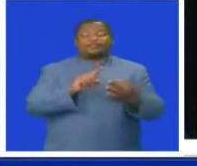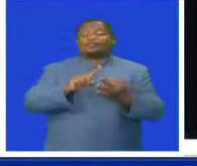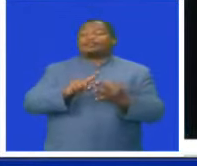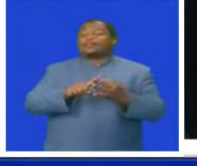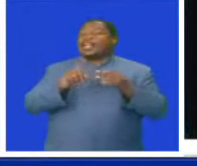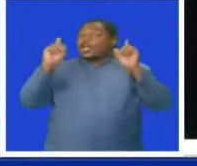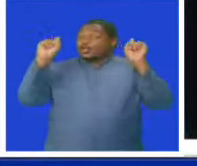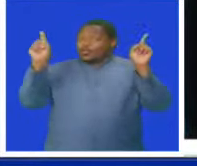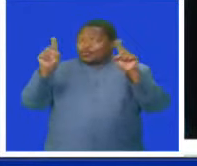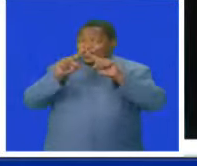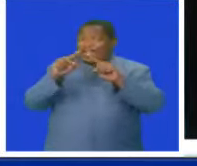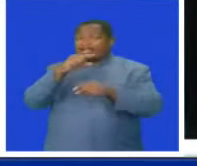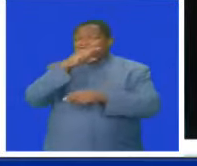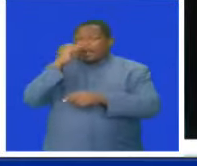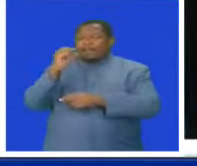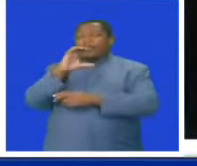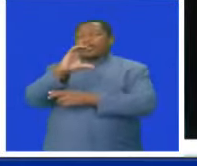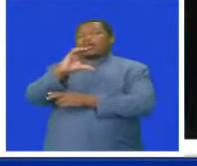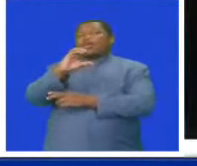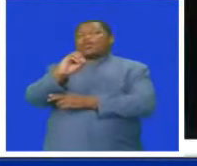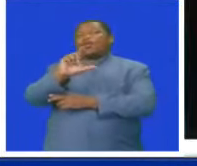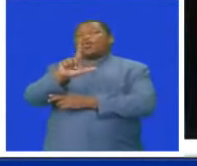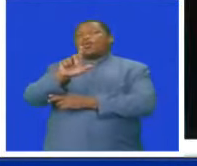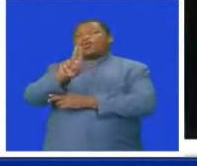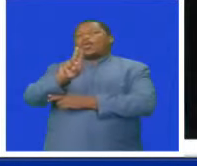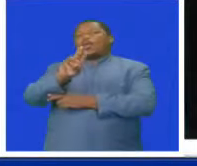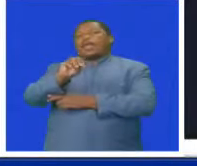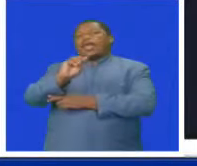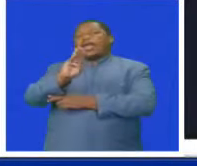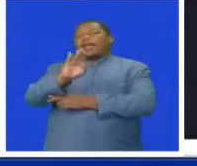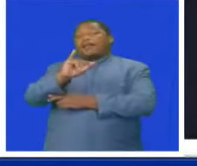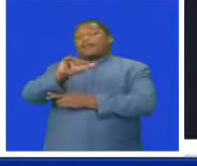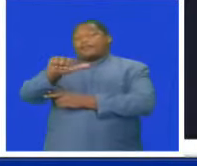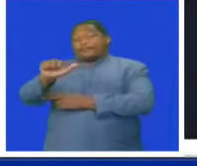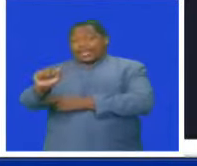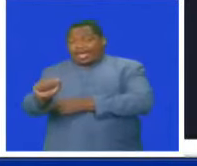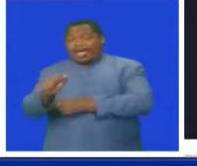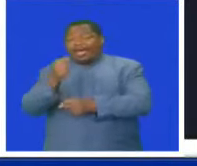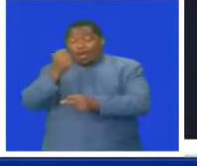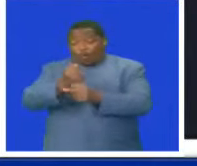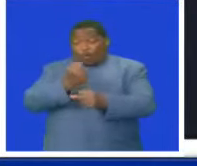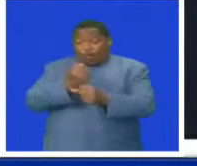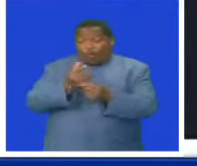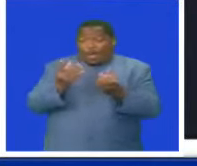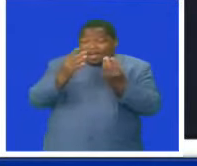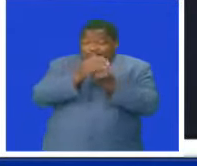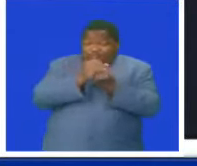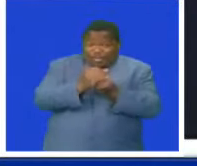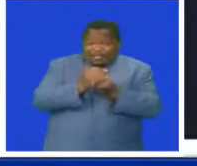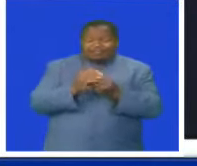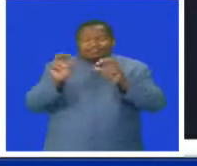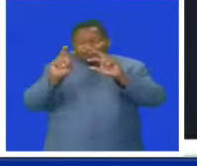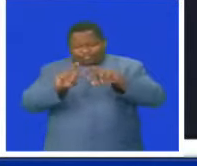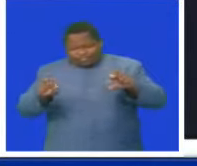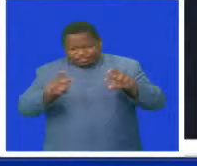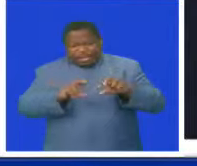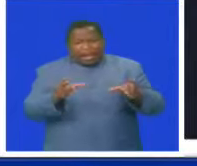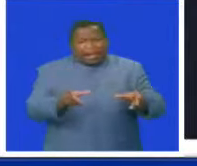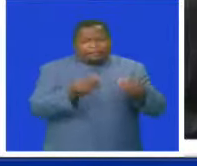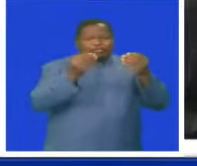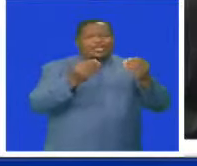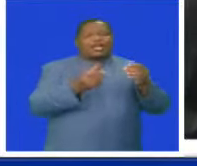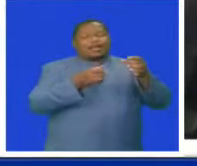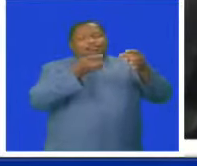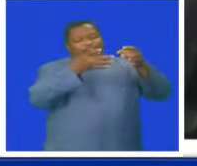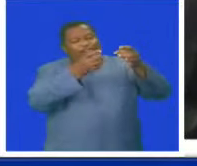lo lituwa ningulu impumelelo. Njengo baso kutuola gaile umchovro ta usebenda gangono kune li pilisi. Lebe li sebendi iso abo